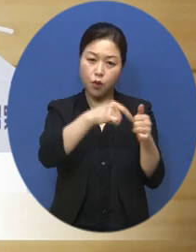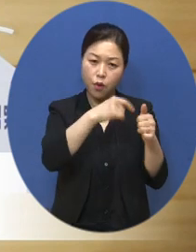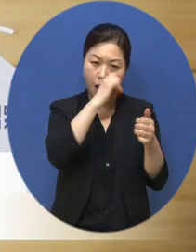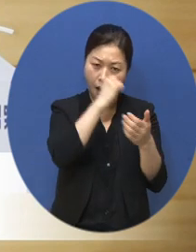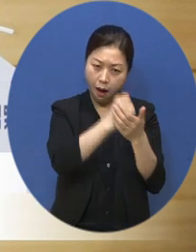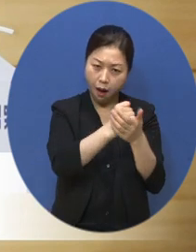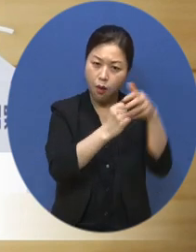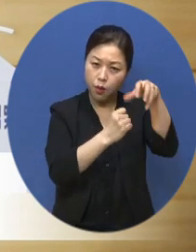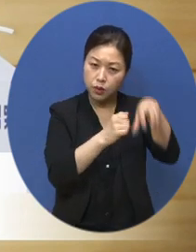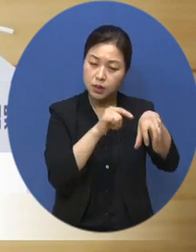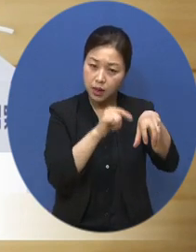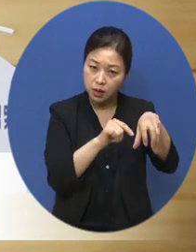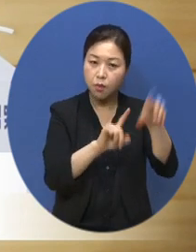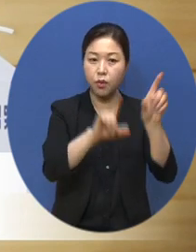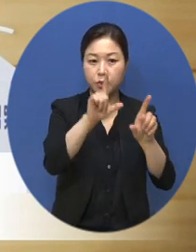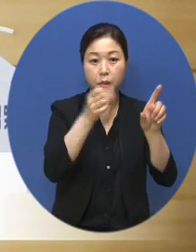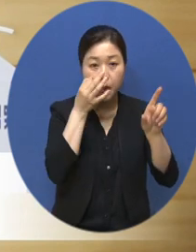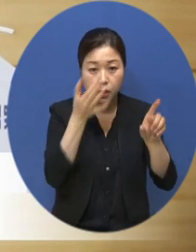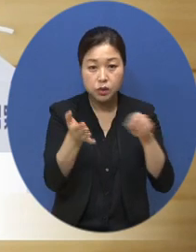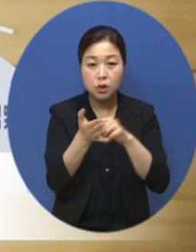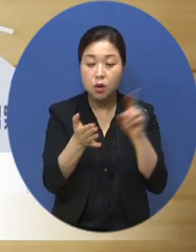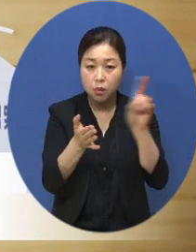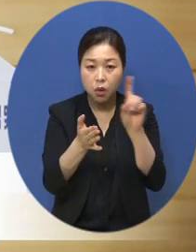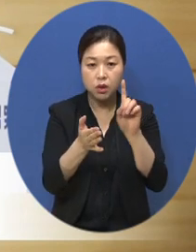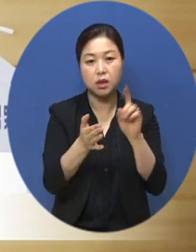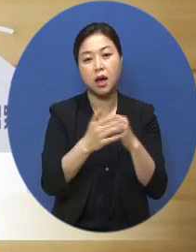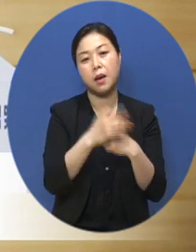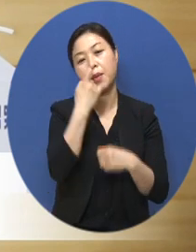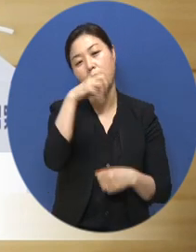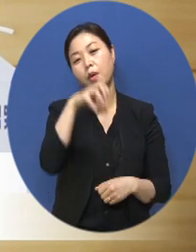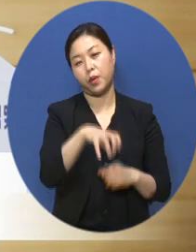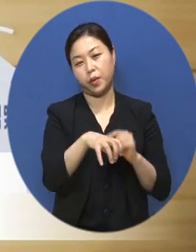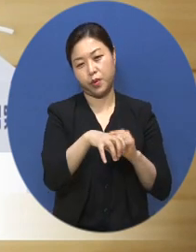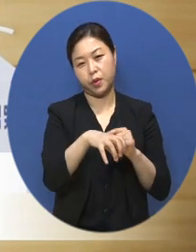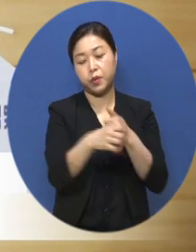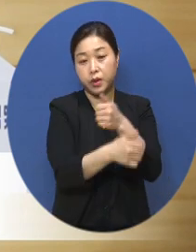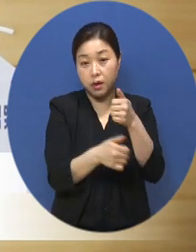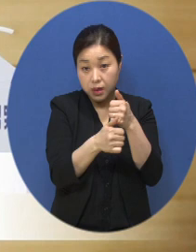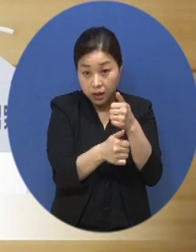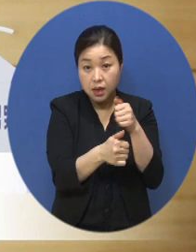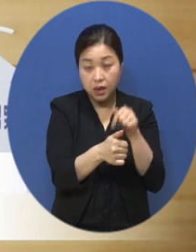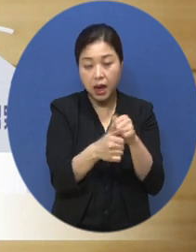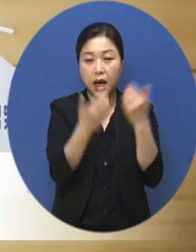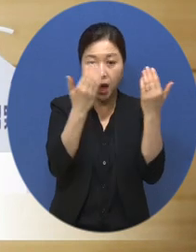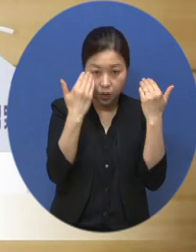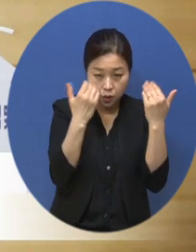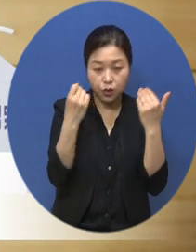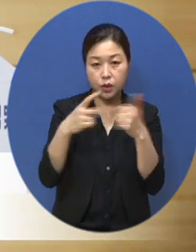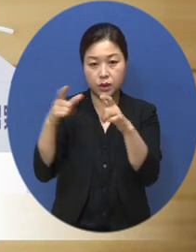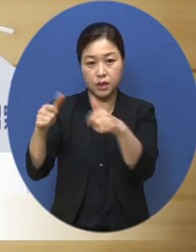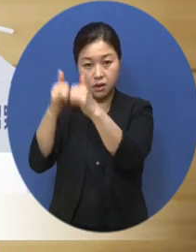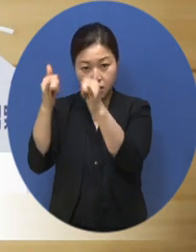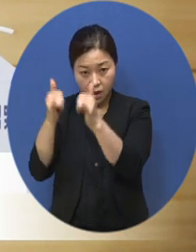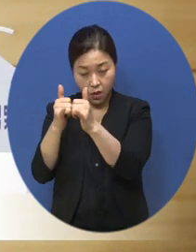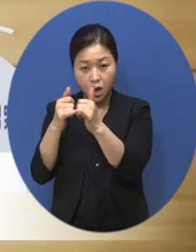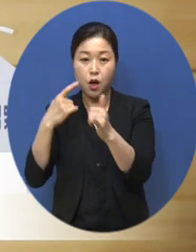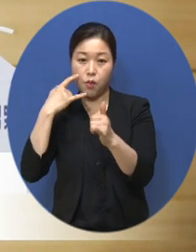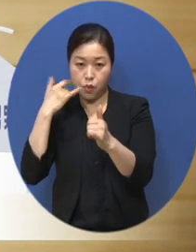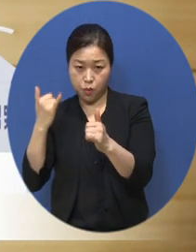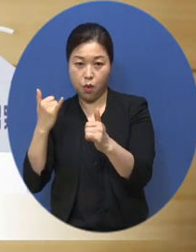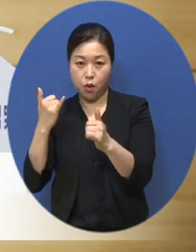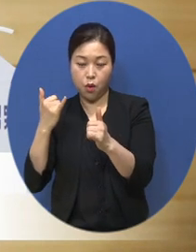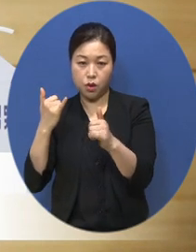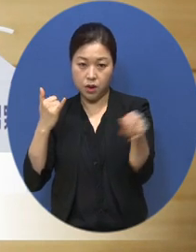하고 말해주는 것은 바로 학운이가 그런 거 하나하나를 학교와 지역사회 그리고 학부모를 다